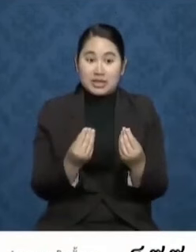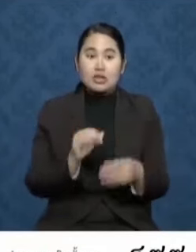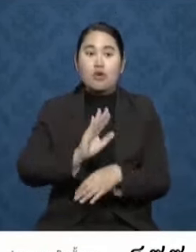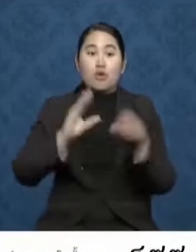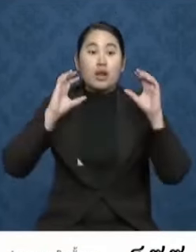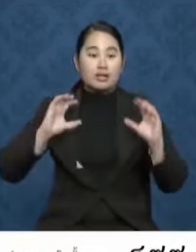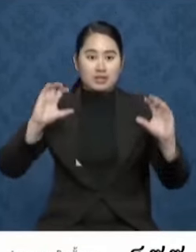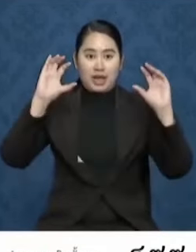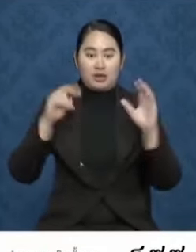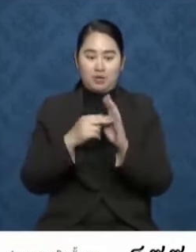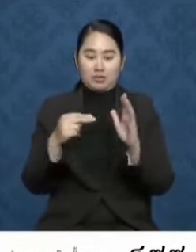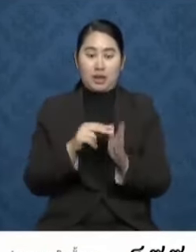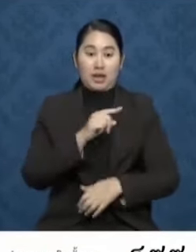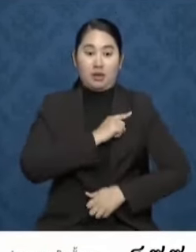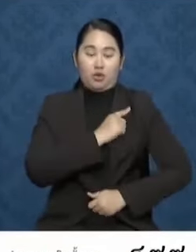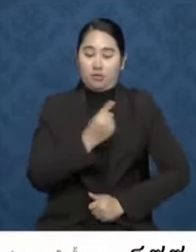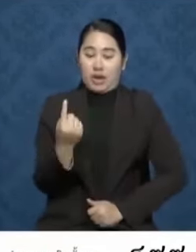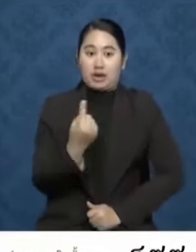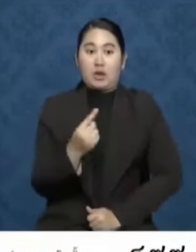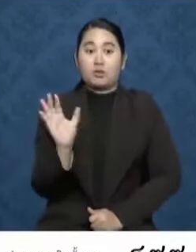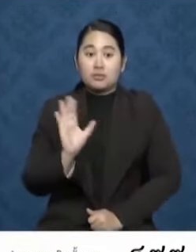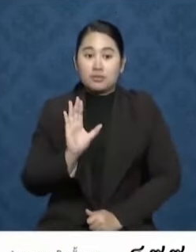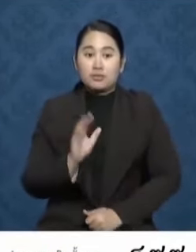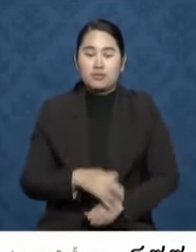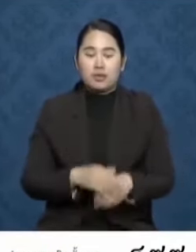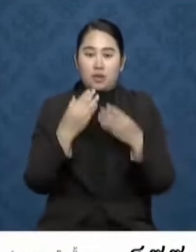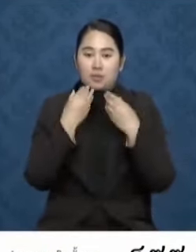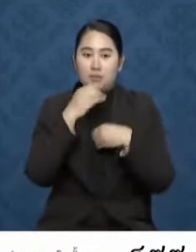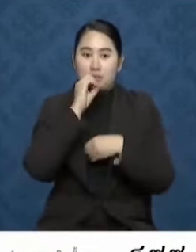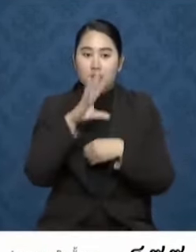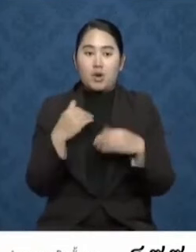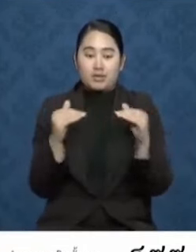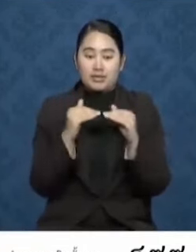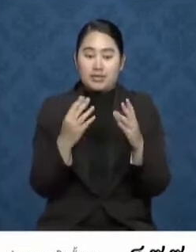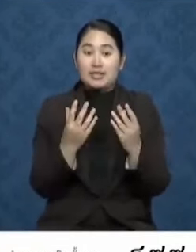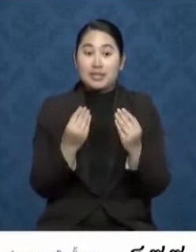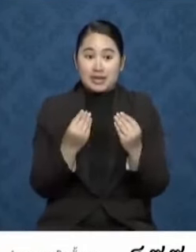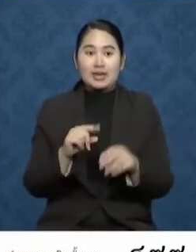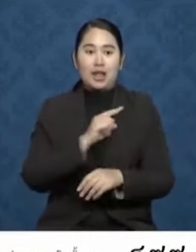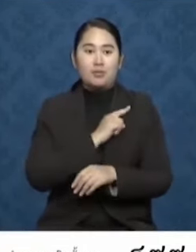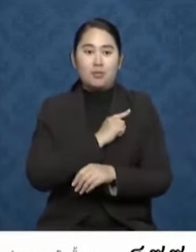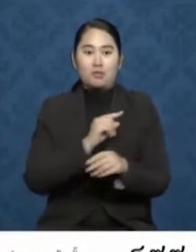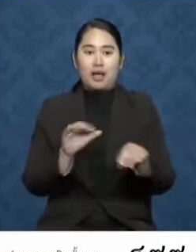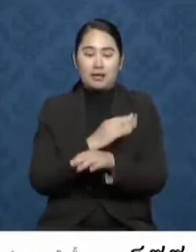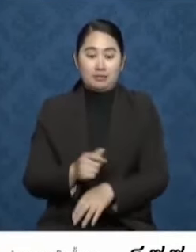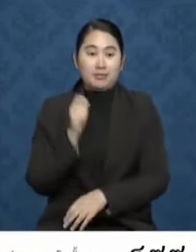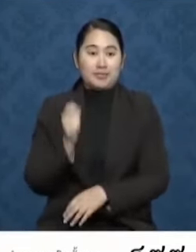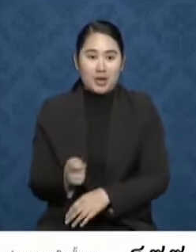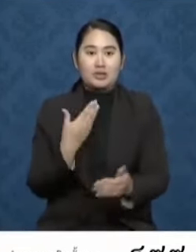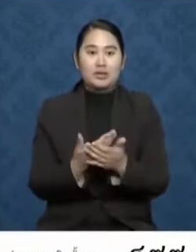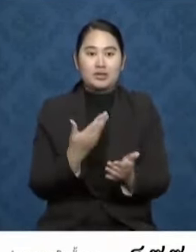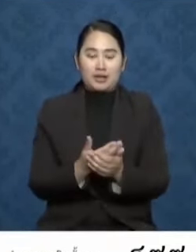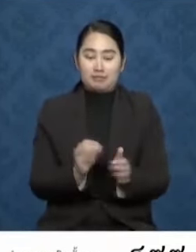ดินไม่ใช่หน่วยงานใดหน่วยงานหนึ่งสรุปจะอ้างสิทธิ์ในที่ดินแล้วขอเป็นคนเปิดซองประมูล